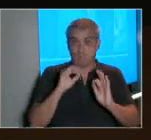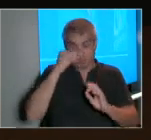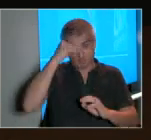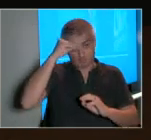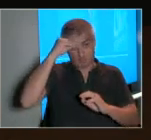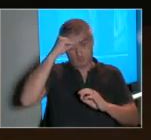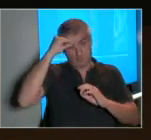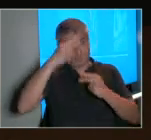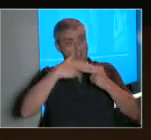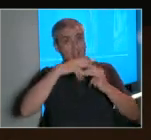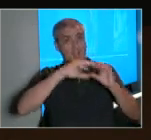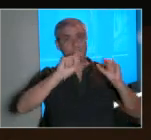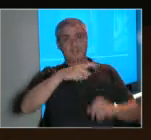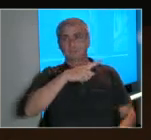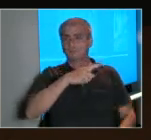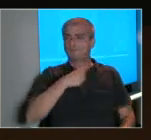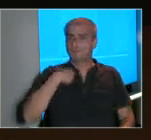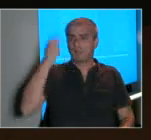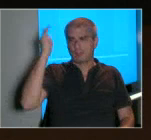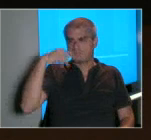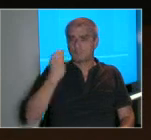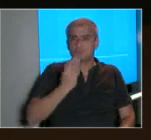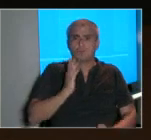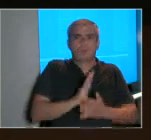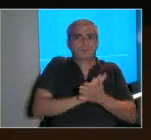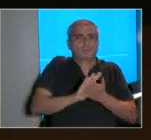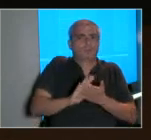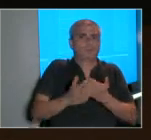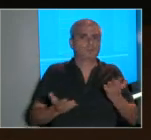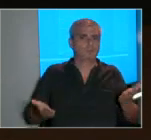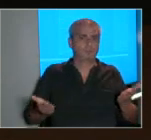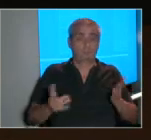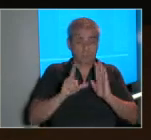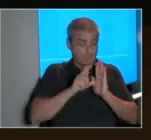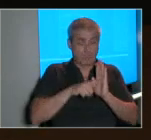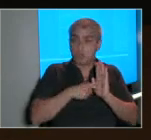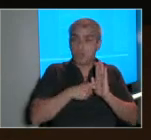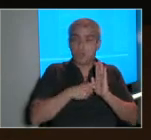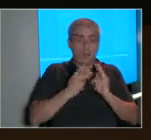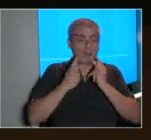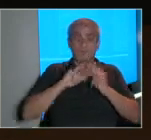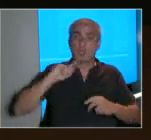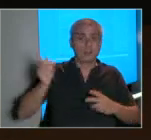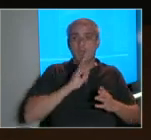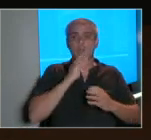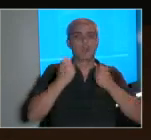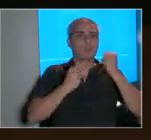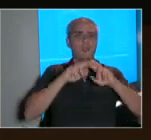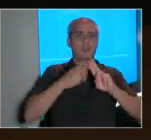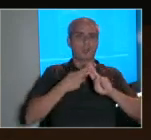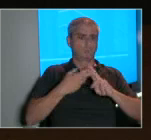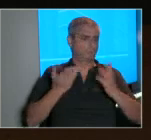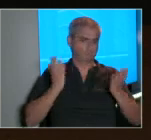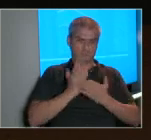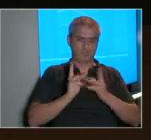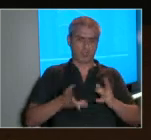לא רחוק מהכנסת. והבנתי בו דבר מאוד פשוט. הטכנולוגיה לפתור את כל בעיות האנרגיה של העולם, היא